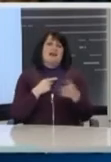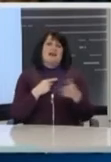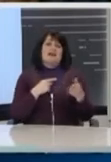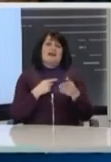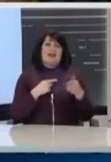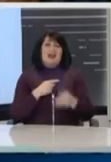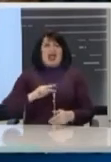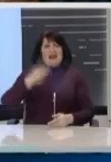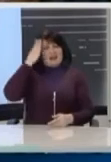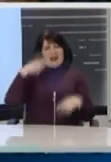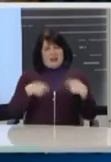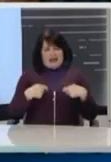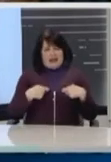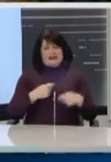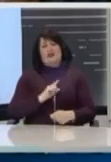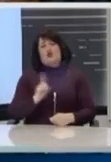τους αντικαπιταλιστές.